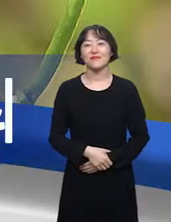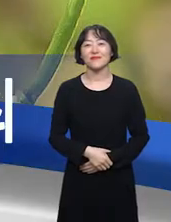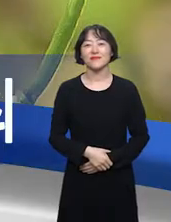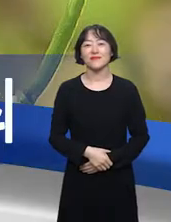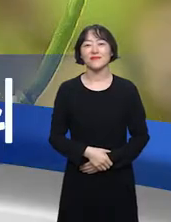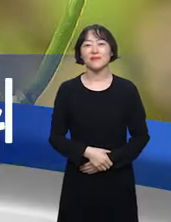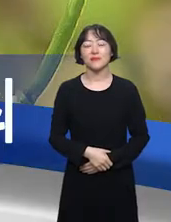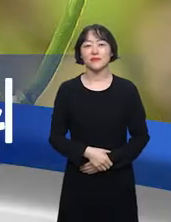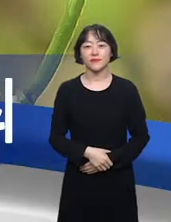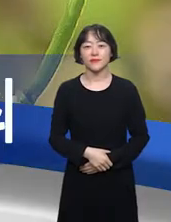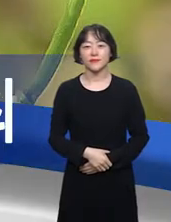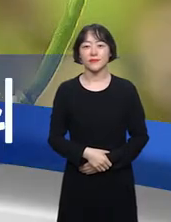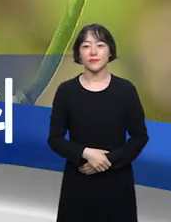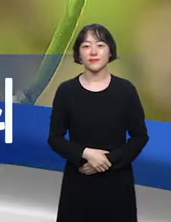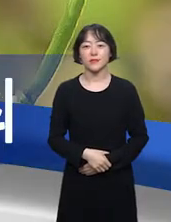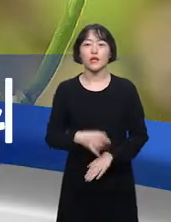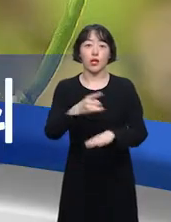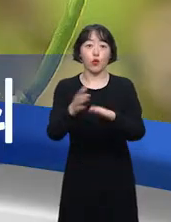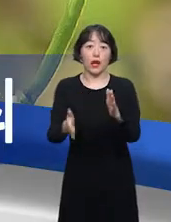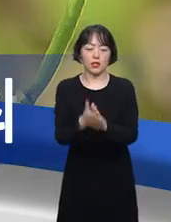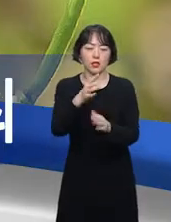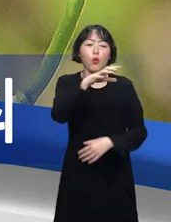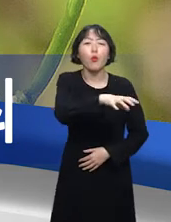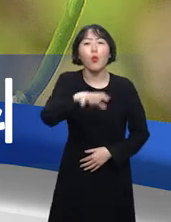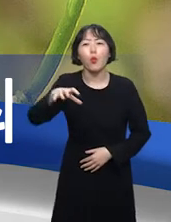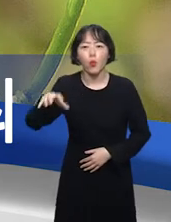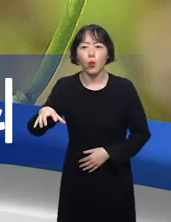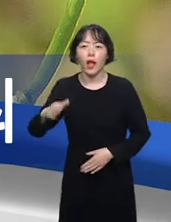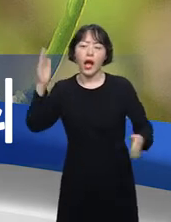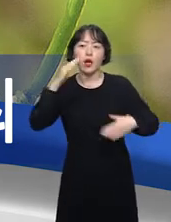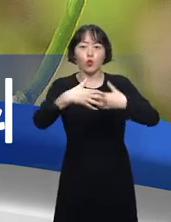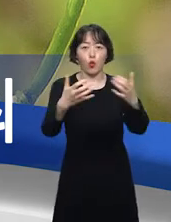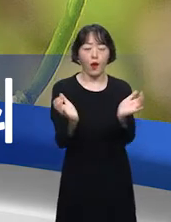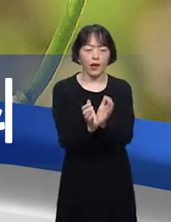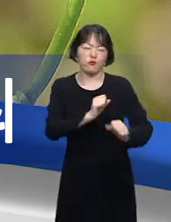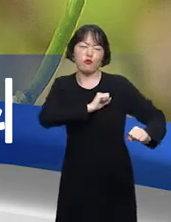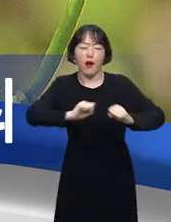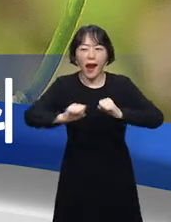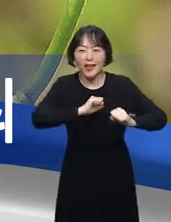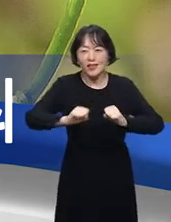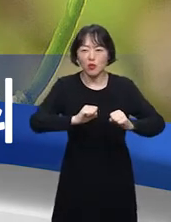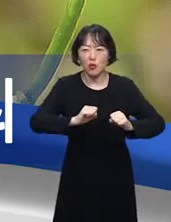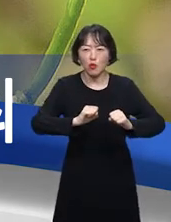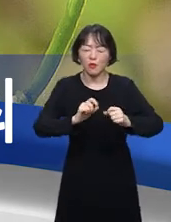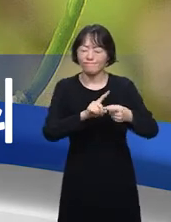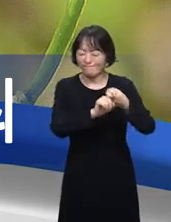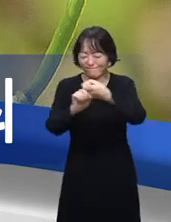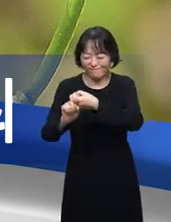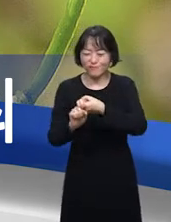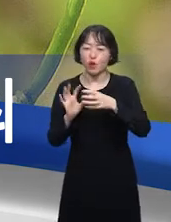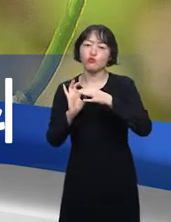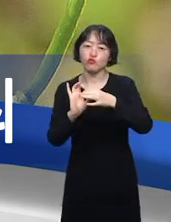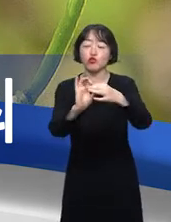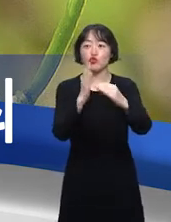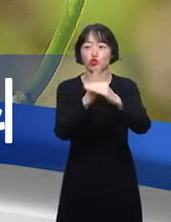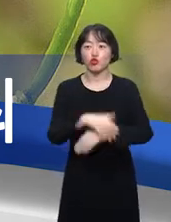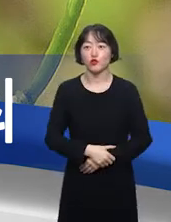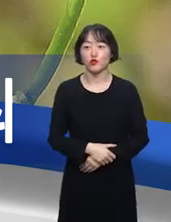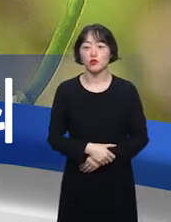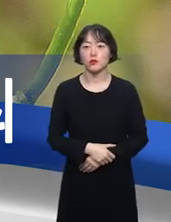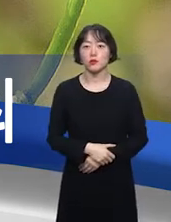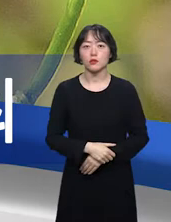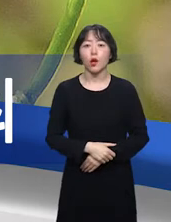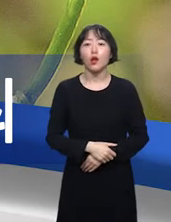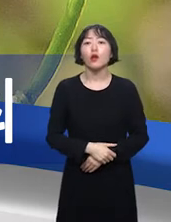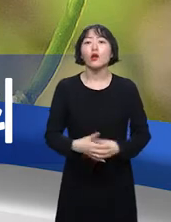의왕시 곳곳에서는 학생 동아리 활동이 활발히 진행되고 있습니다. 이러한 동아리 활동이 학생 중심으로